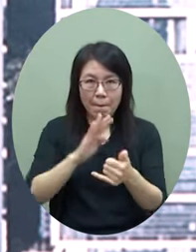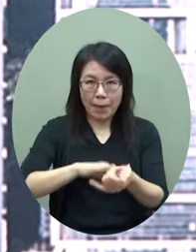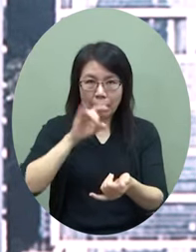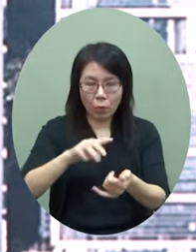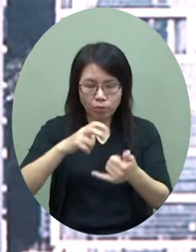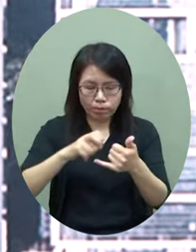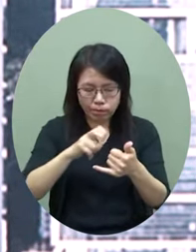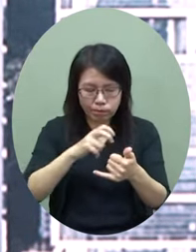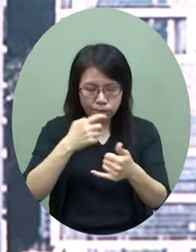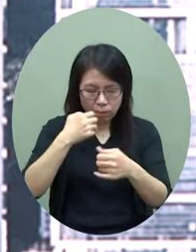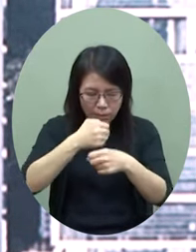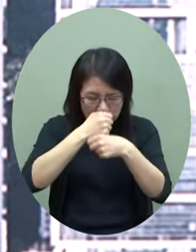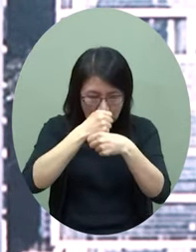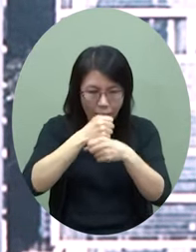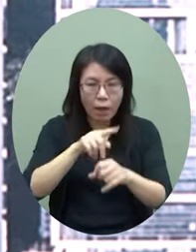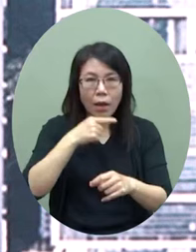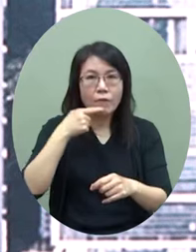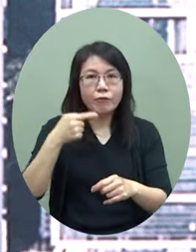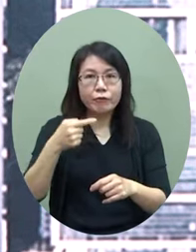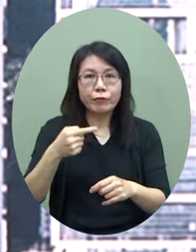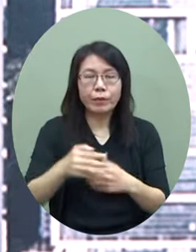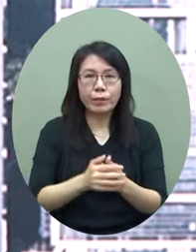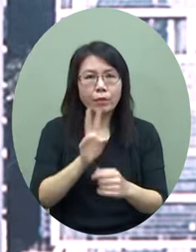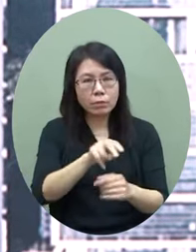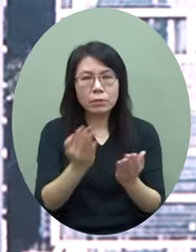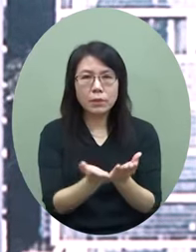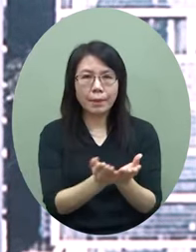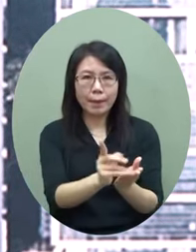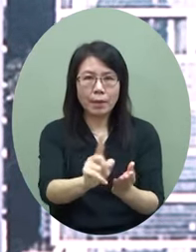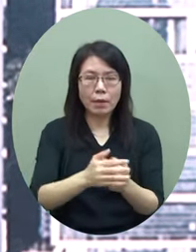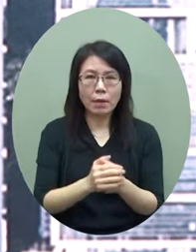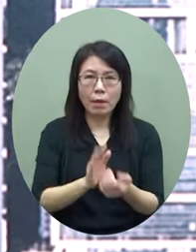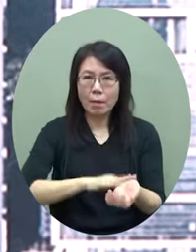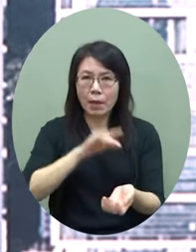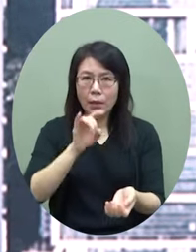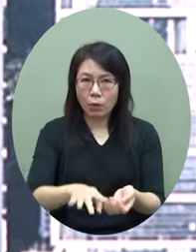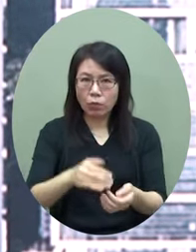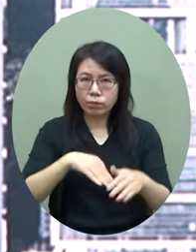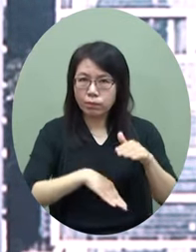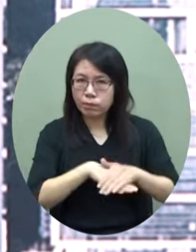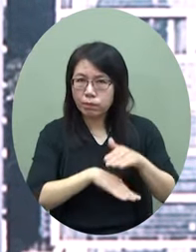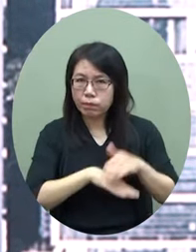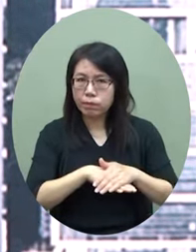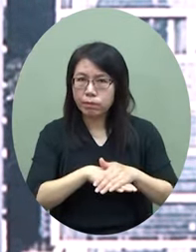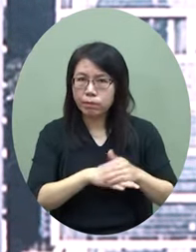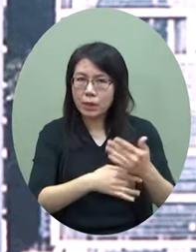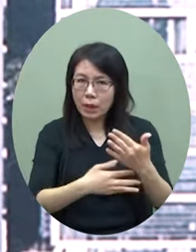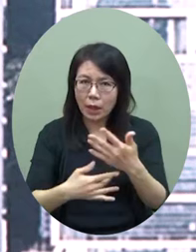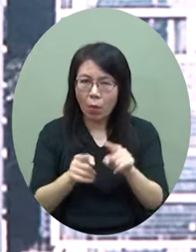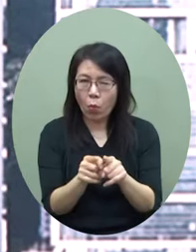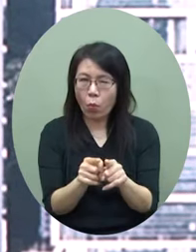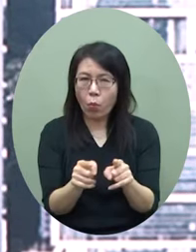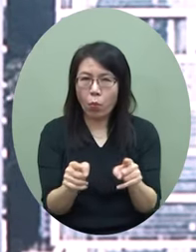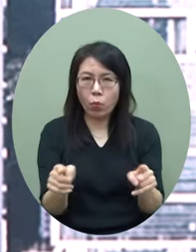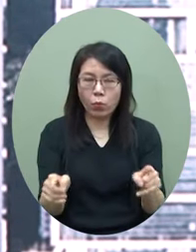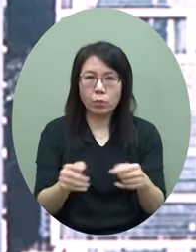是陰性的這個說明什麼事呢就是說明這個病毒的潛伏期是相當長